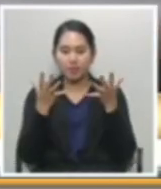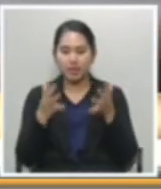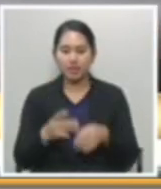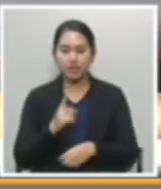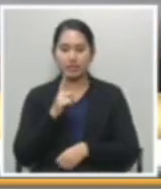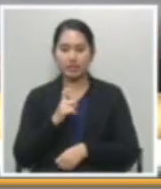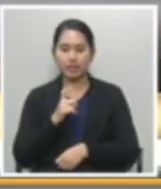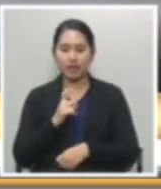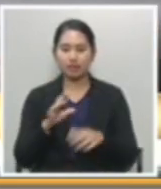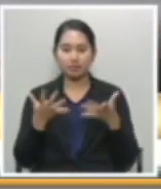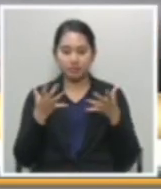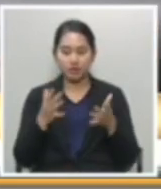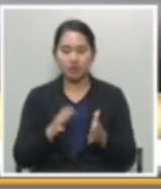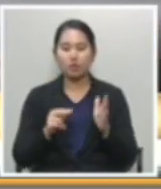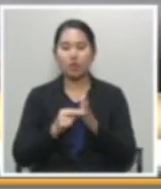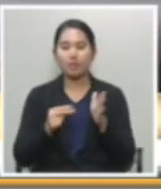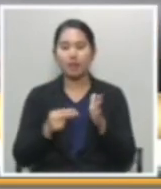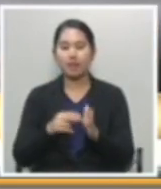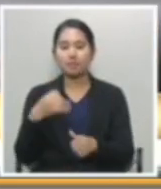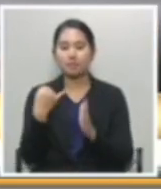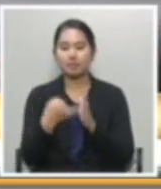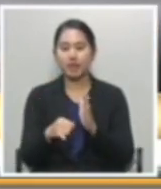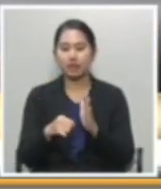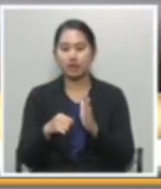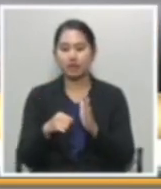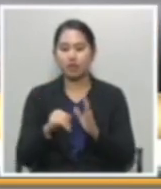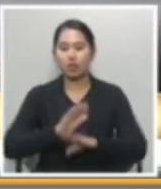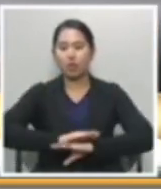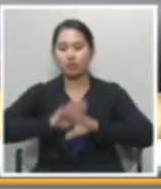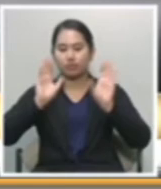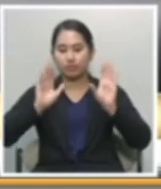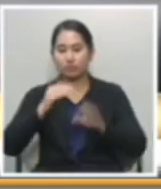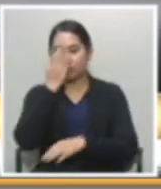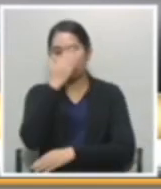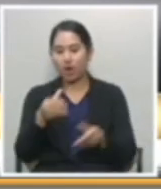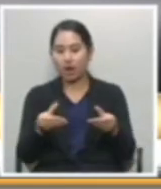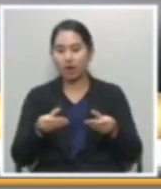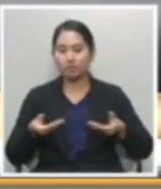อ้ความผิดเขายกฟ้องเลยนะฮะเขาไม่พิจารณานะครับ